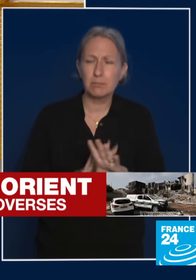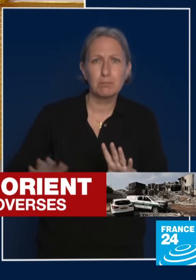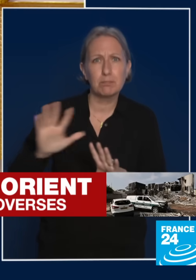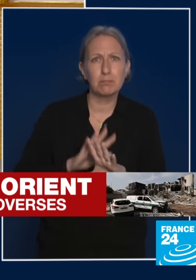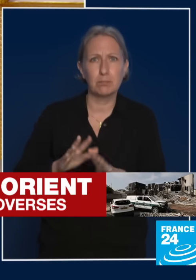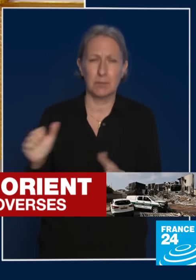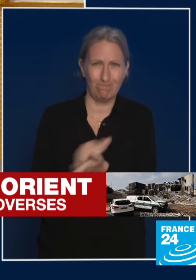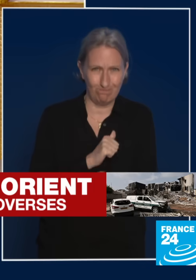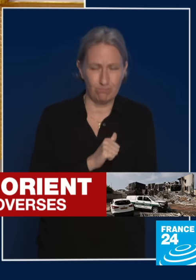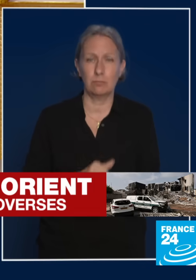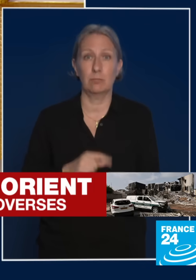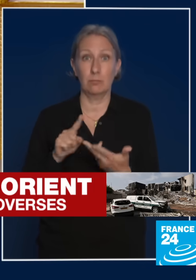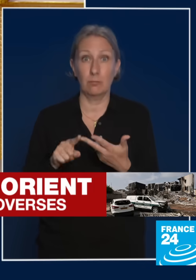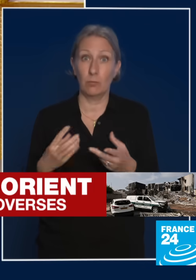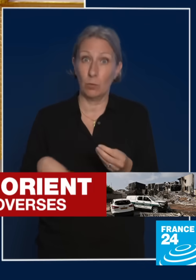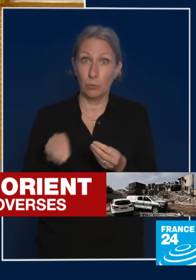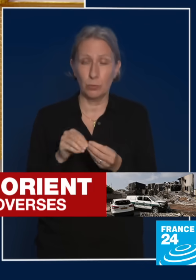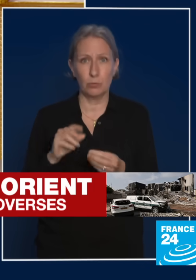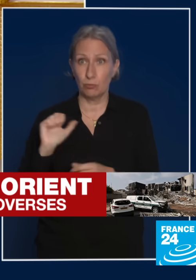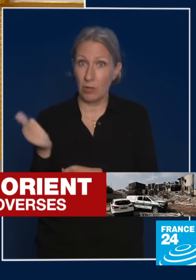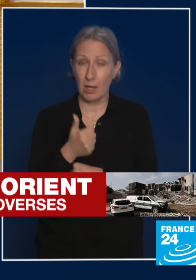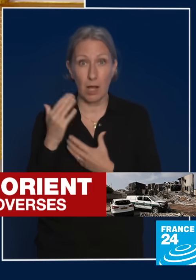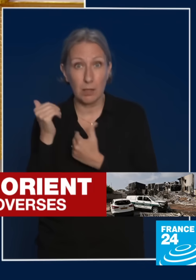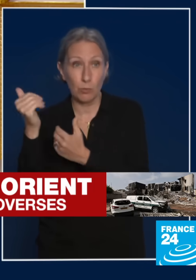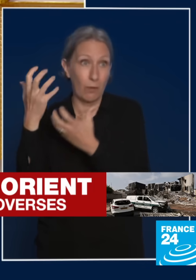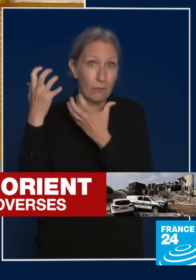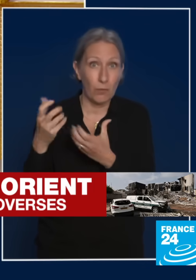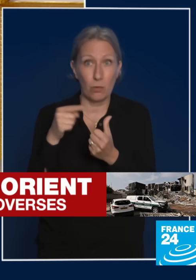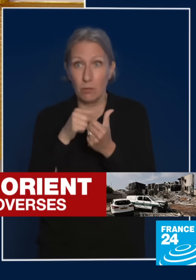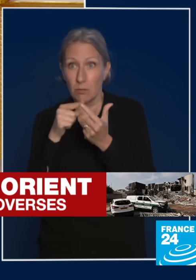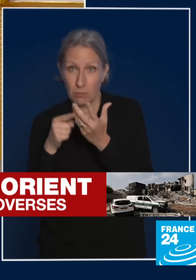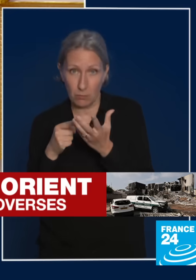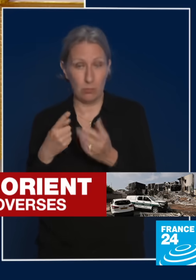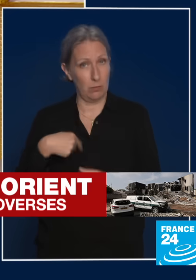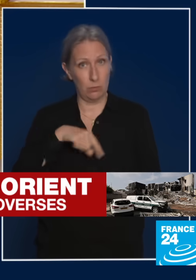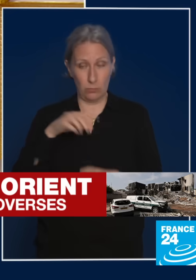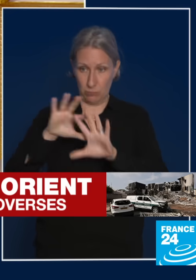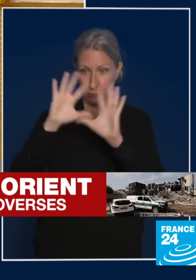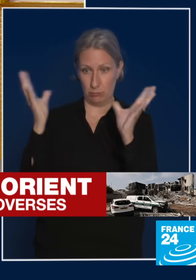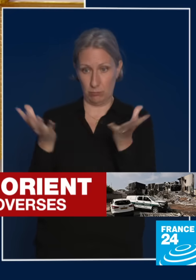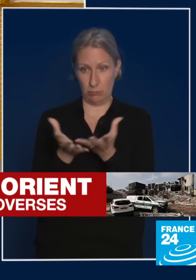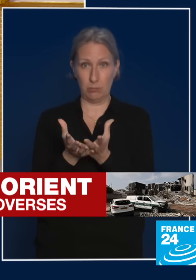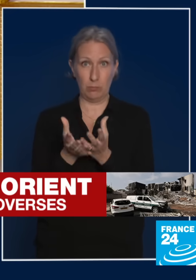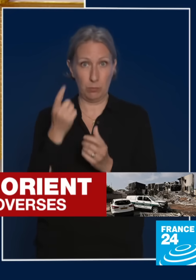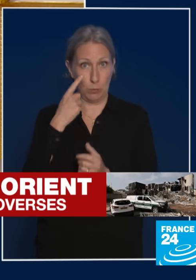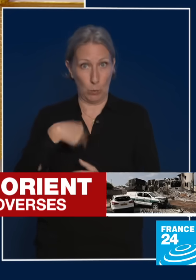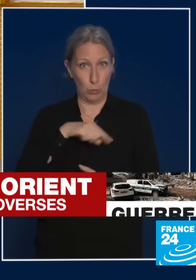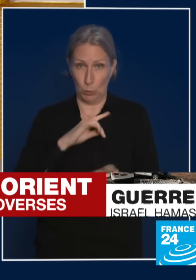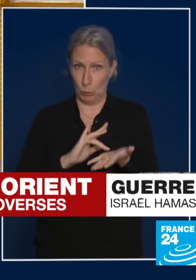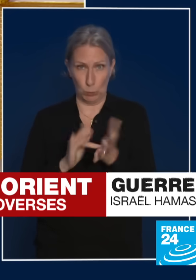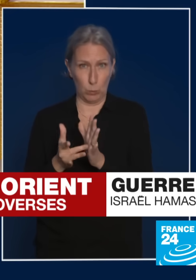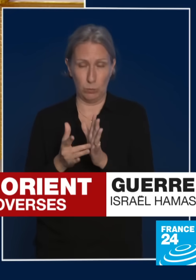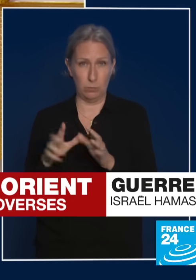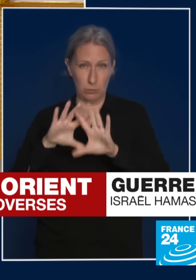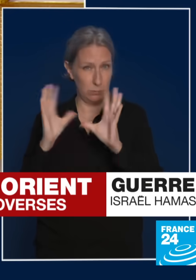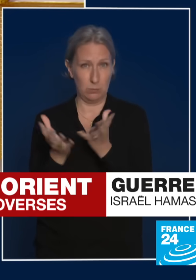le respect des aspirations légitimes de chacun forme pour nous un ensemble indissociable et ceux